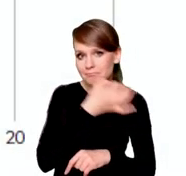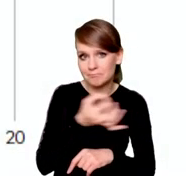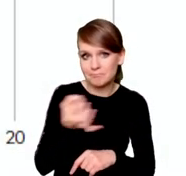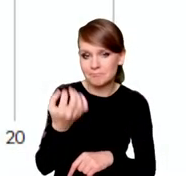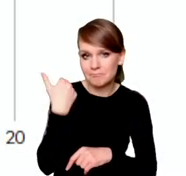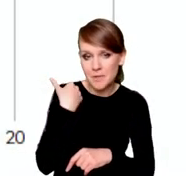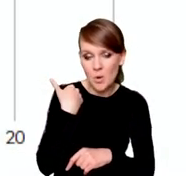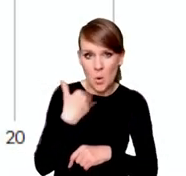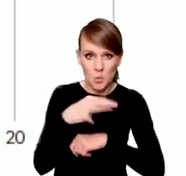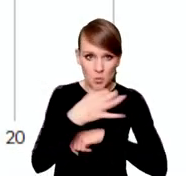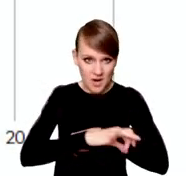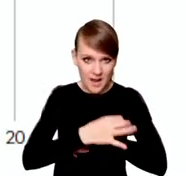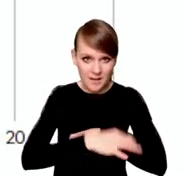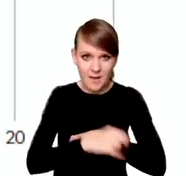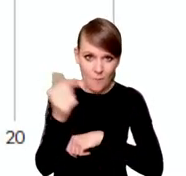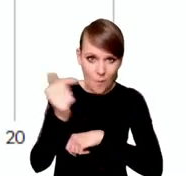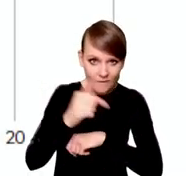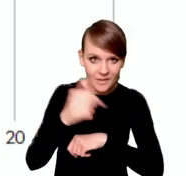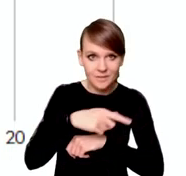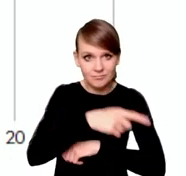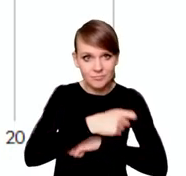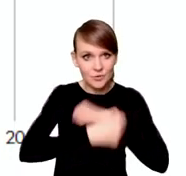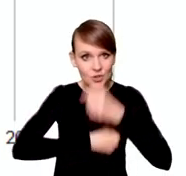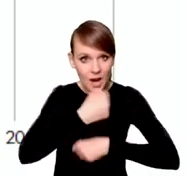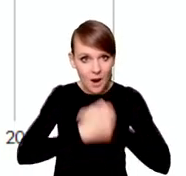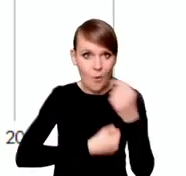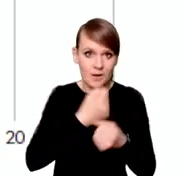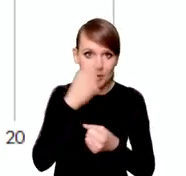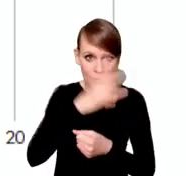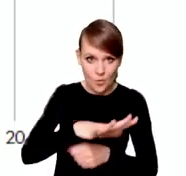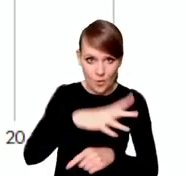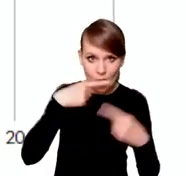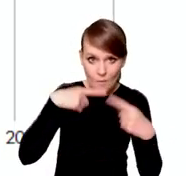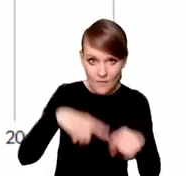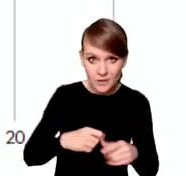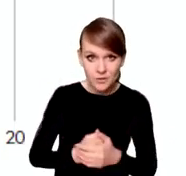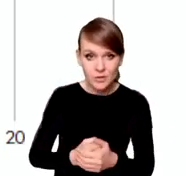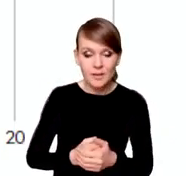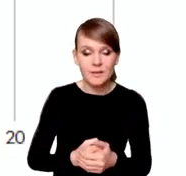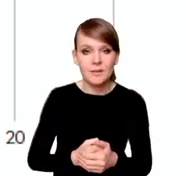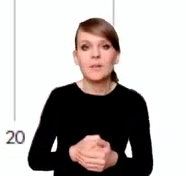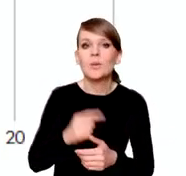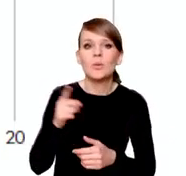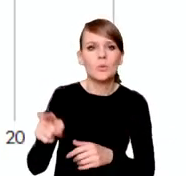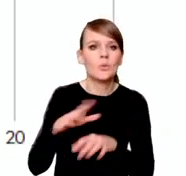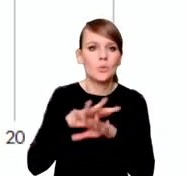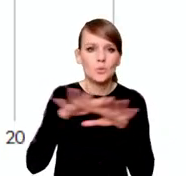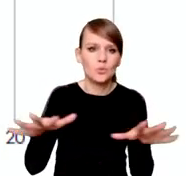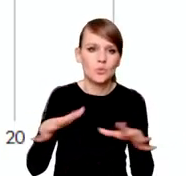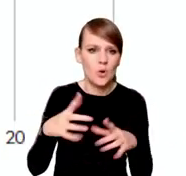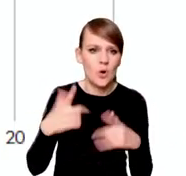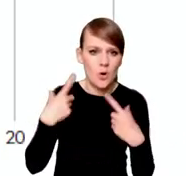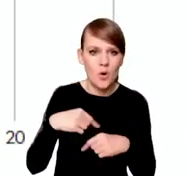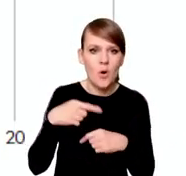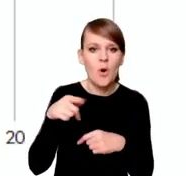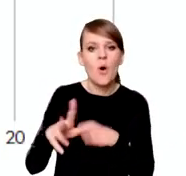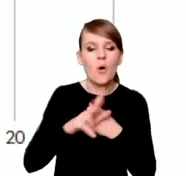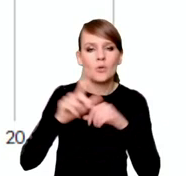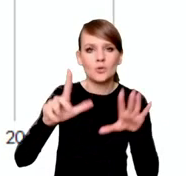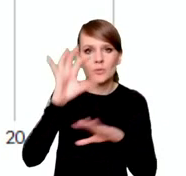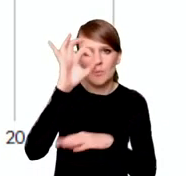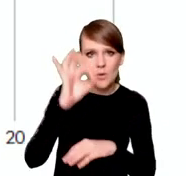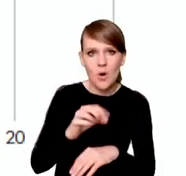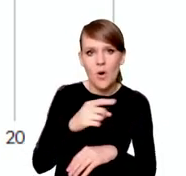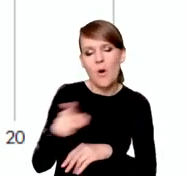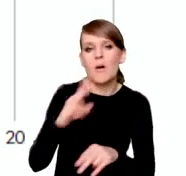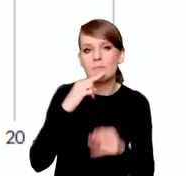podejmować działania społecznie odpowiedzialne i tutaj bardzo duża część próby, bo 87% powiedziało,